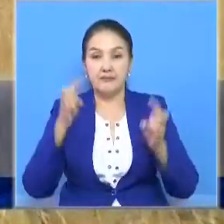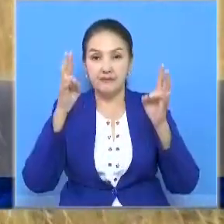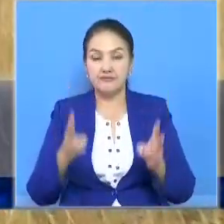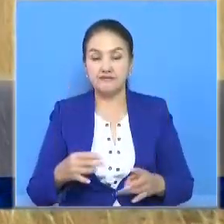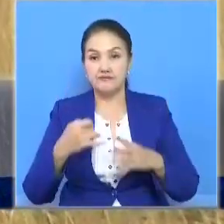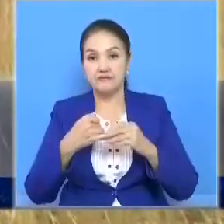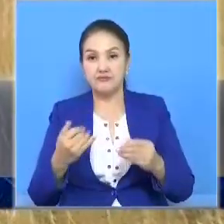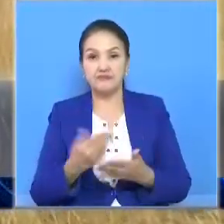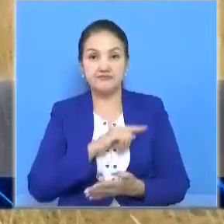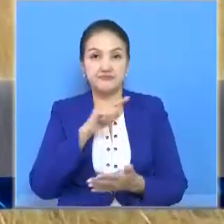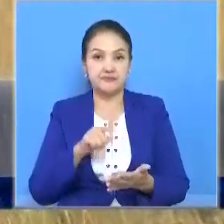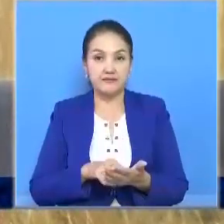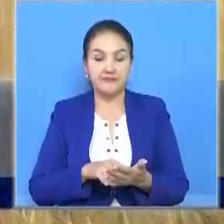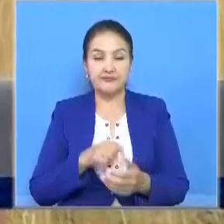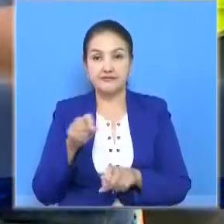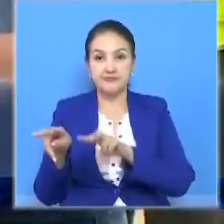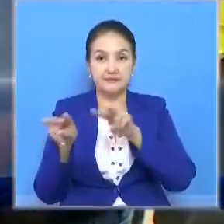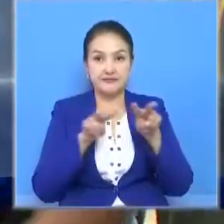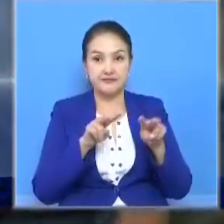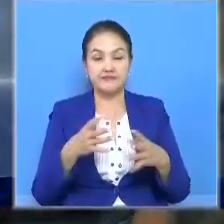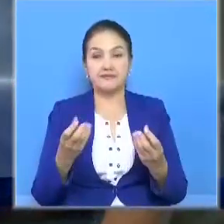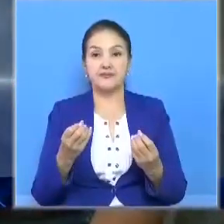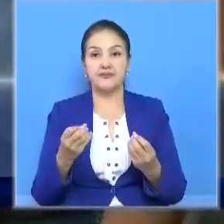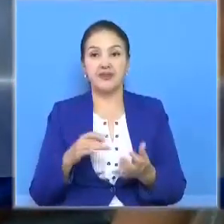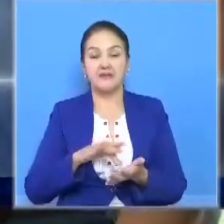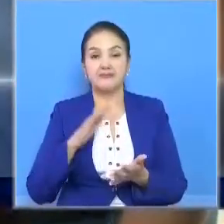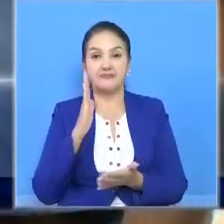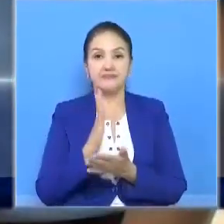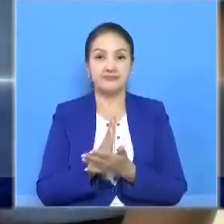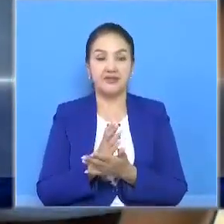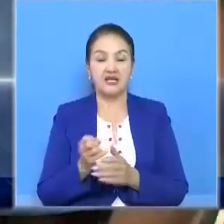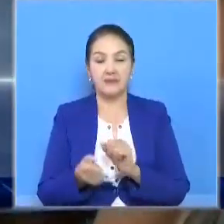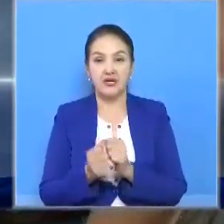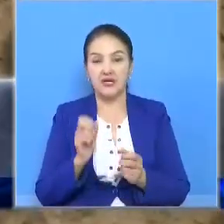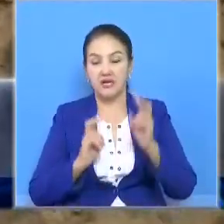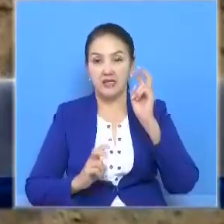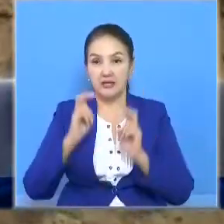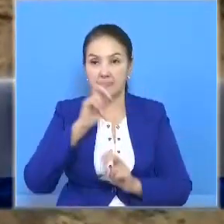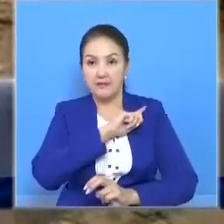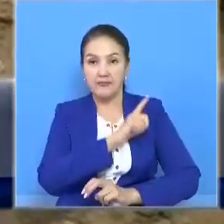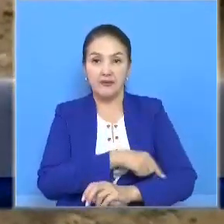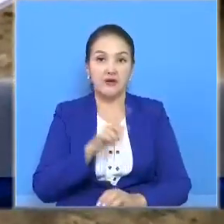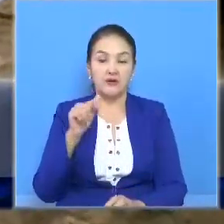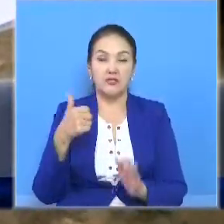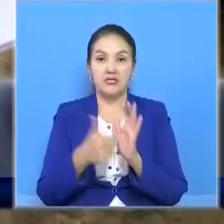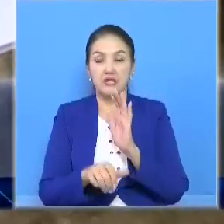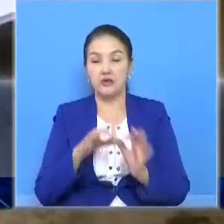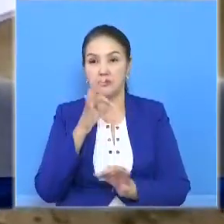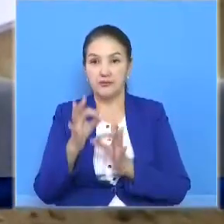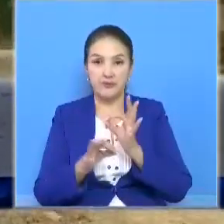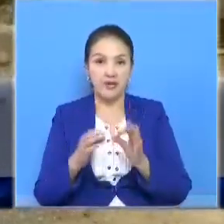участках. Этот вопрос находится на контроле. Кроме того, в райцентре есть асфальтобетонный завод мощностью 160 тонн в